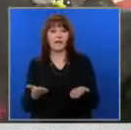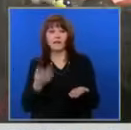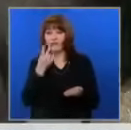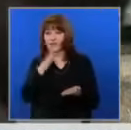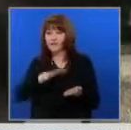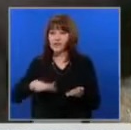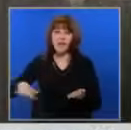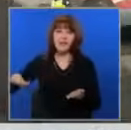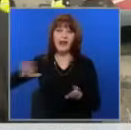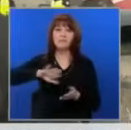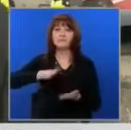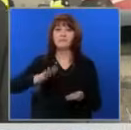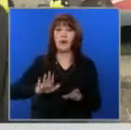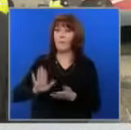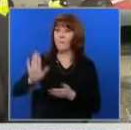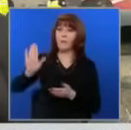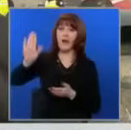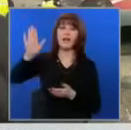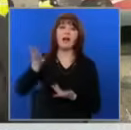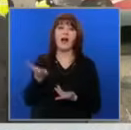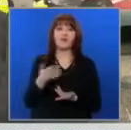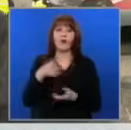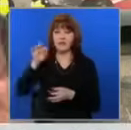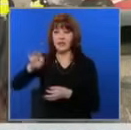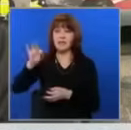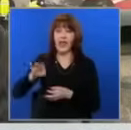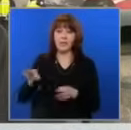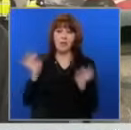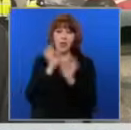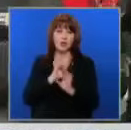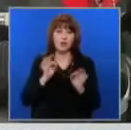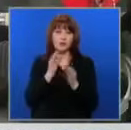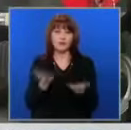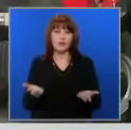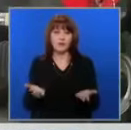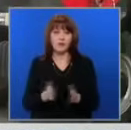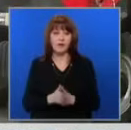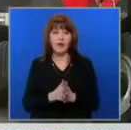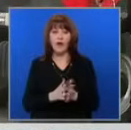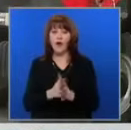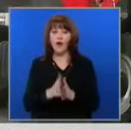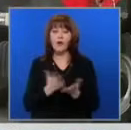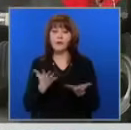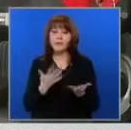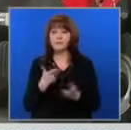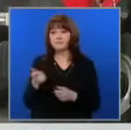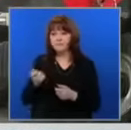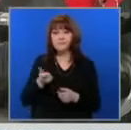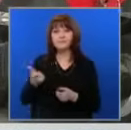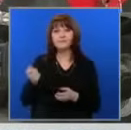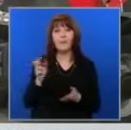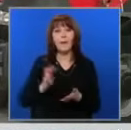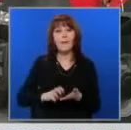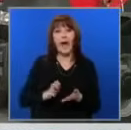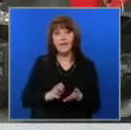Ето виждате, на тия бири, какво да изкараме ние? Какво да изкараме на тия бири? Неглижират ни. Хората разчитат основно на кредити от банките и много